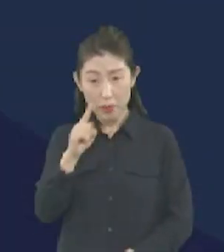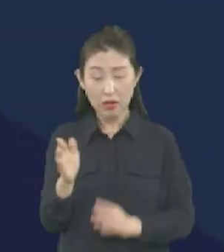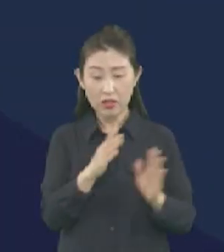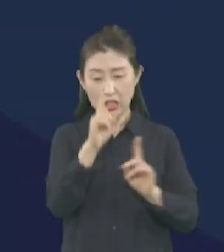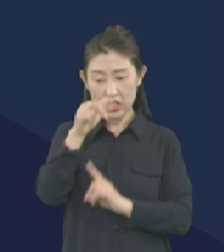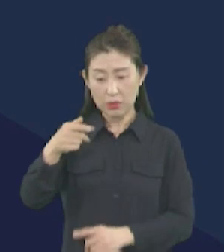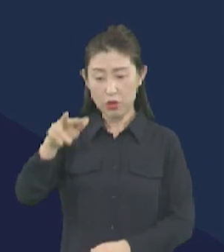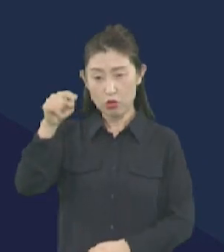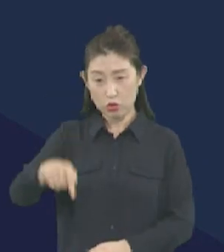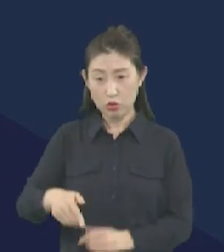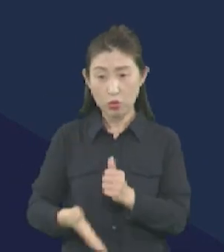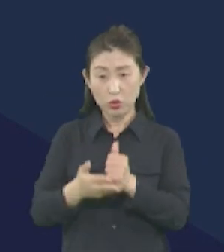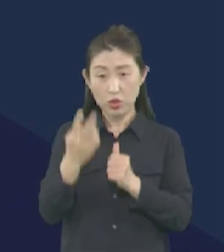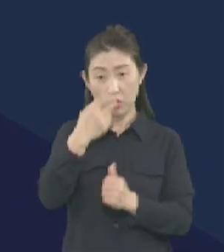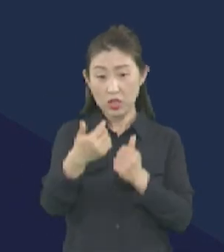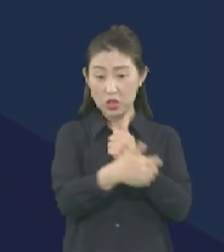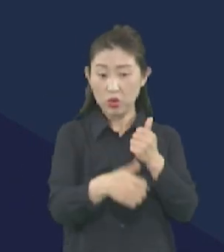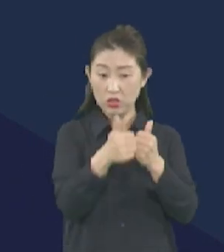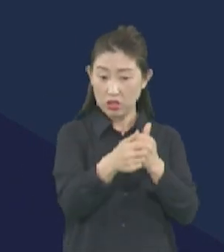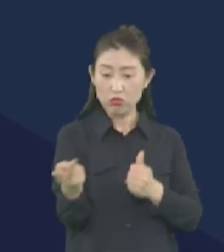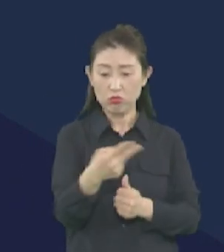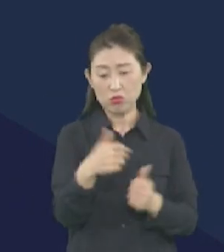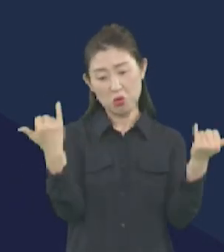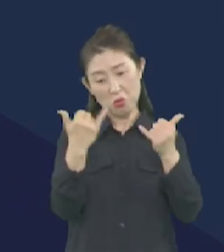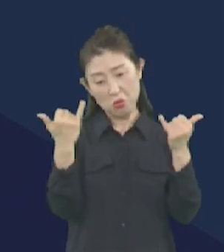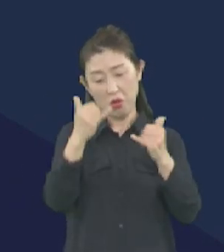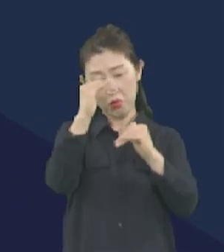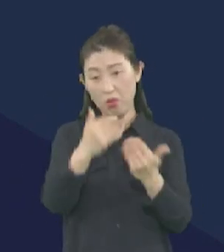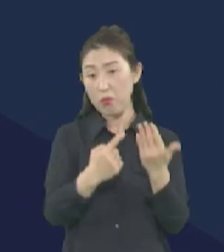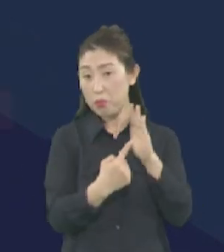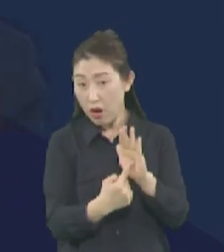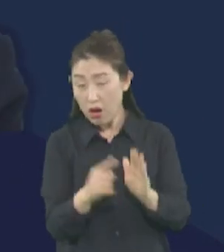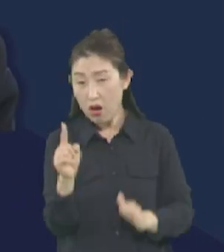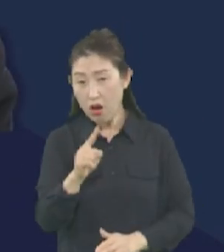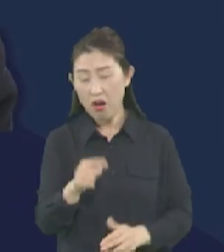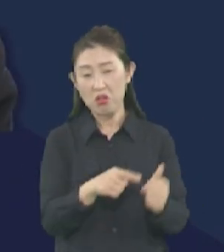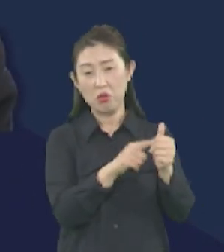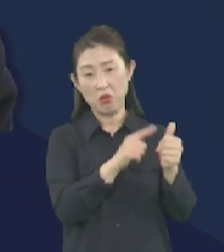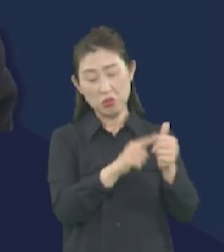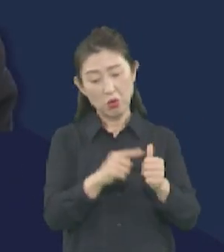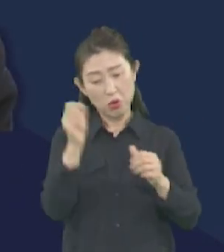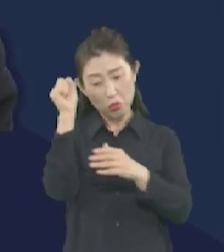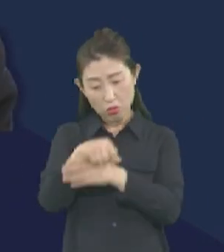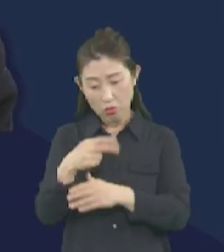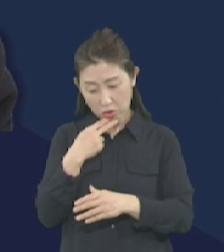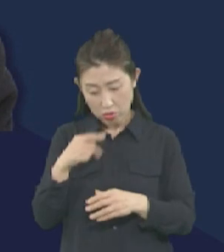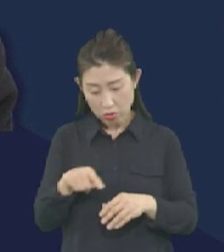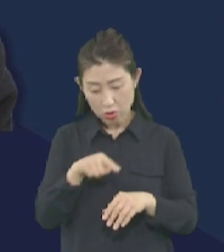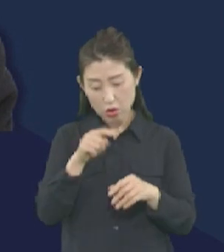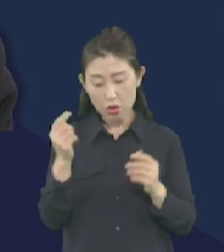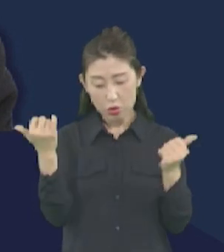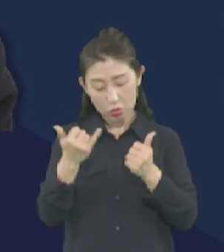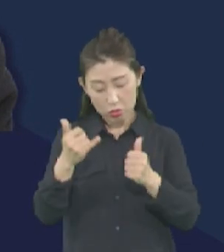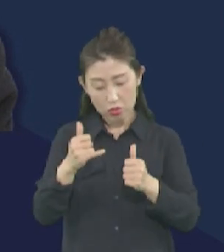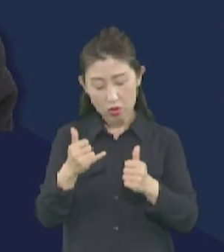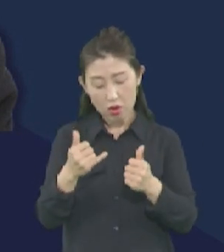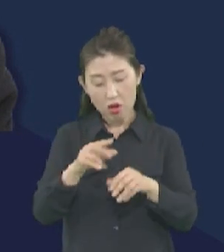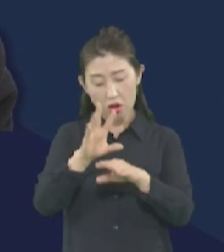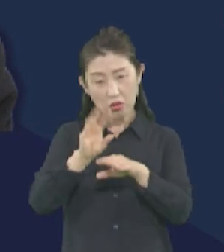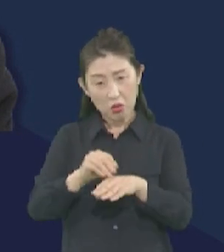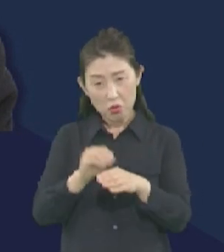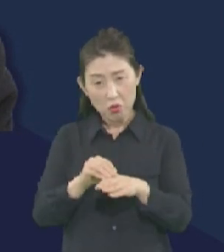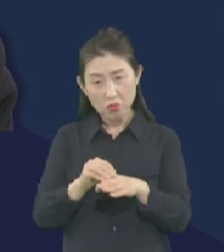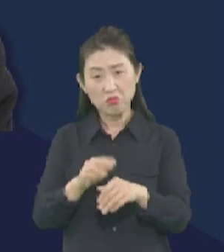이명수 충남도 공천관리위원장과의 통화 녹음을 공개했는데 이 위원장은 동의 없이 녹음한 것은 잘못이며 규정은 좀